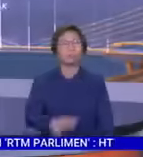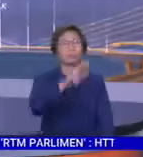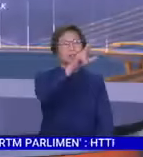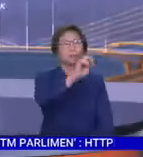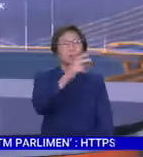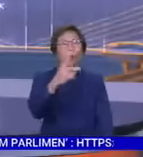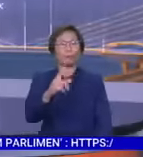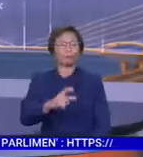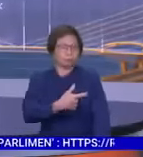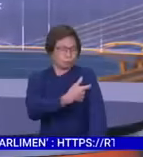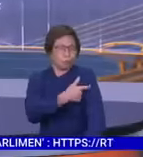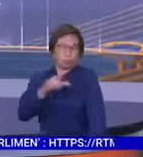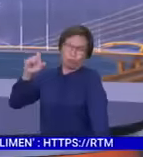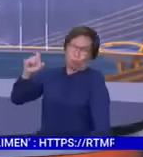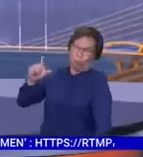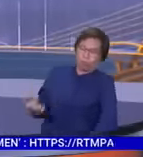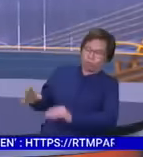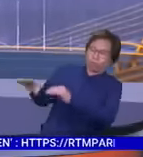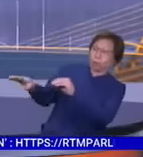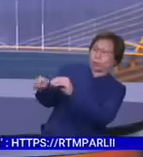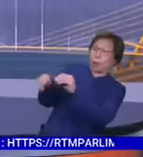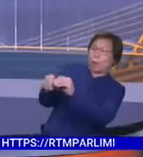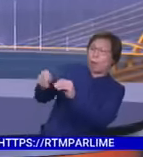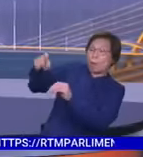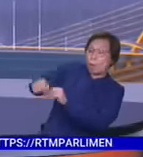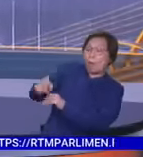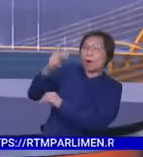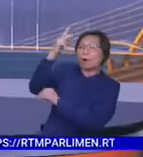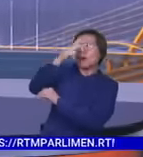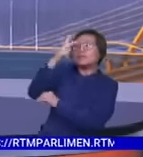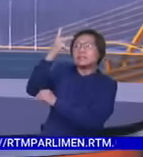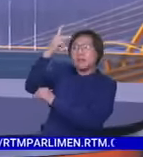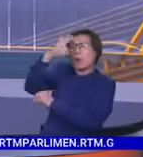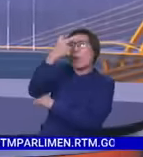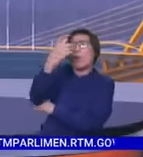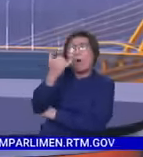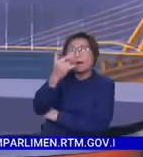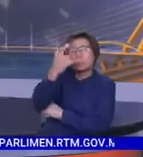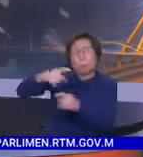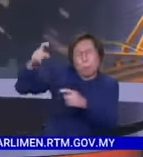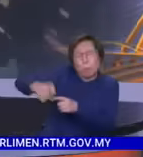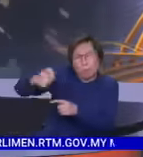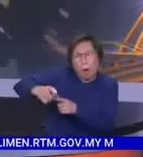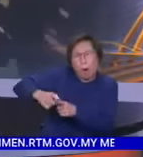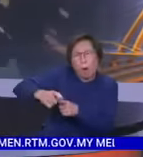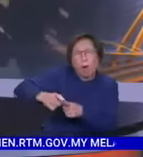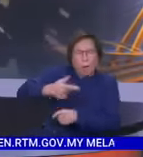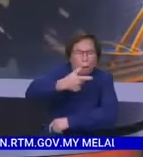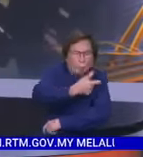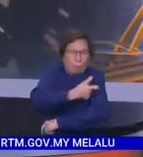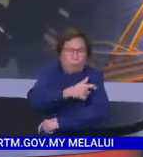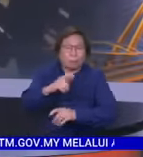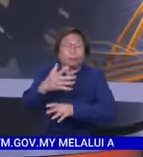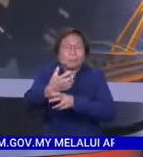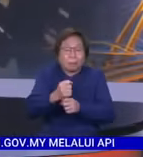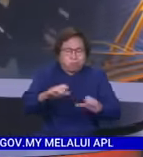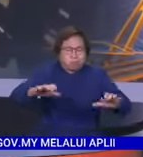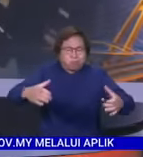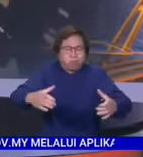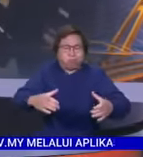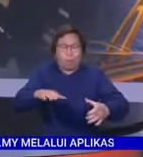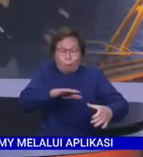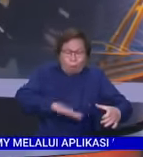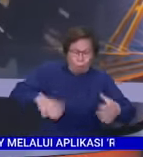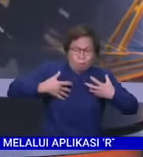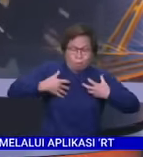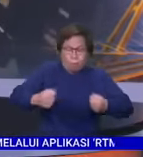30002 sportsind tambahan diperlukan kerajaan Negeri Kelantan bagi mempercepat proses immunity kelompok di negeri itu menurut